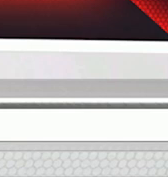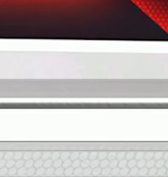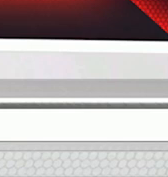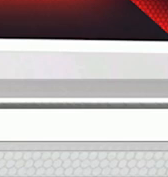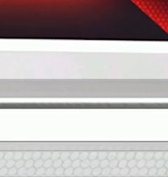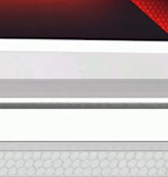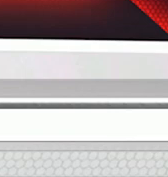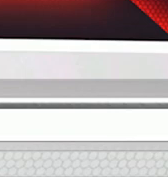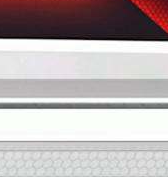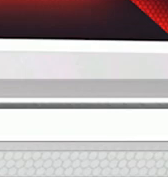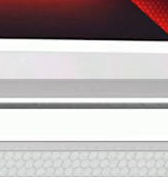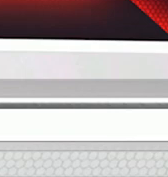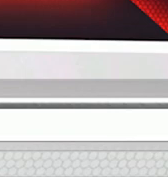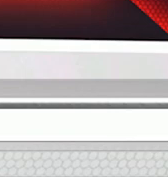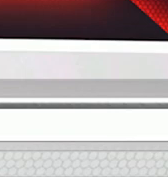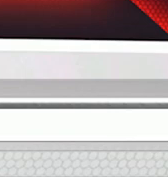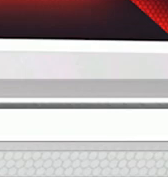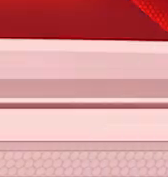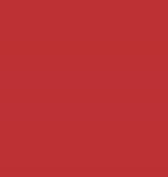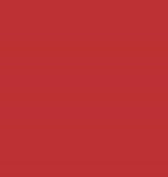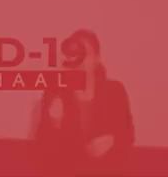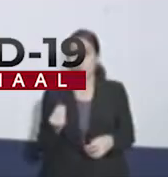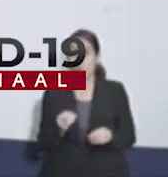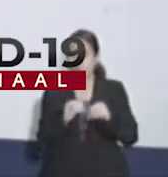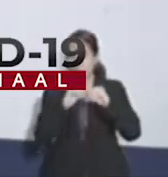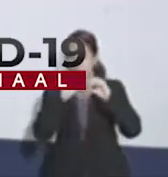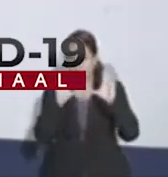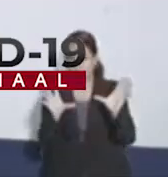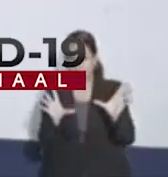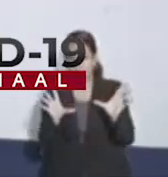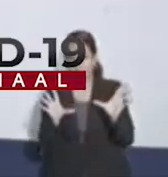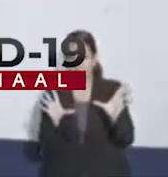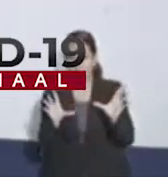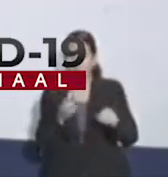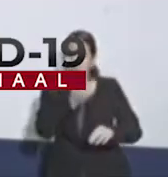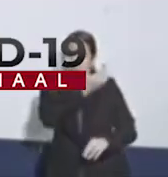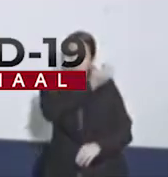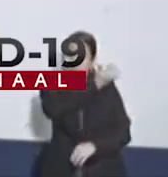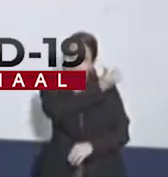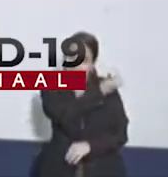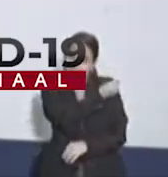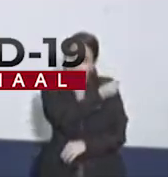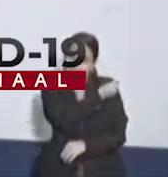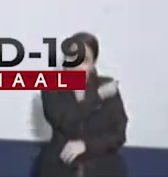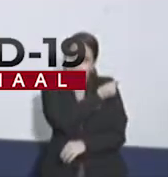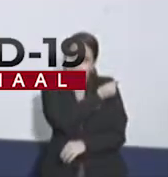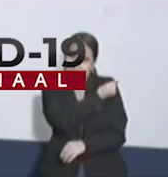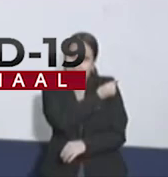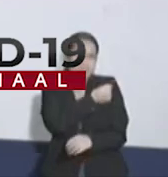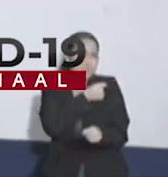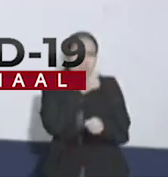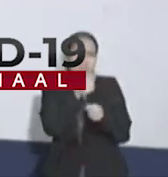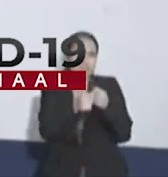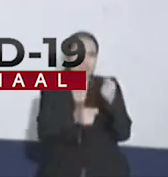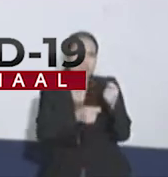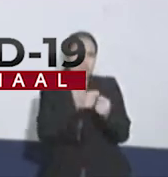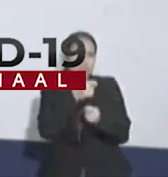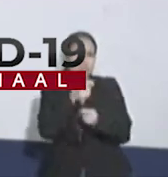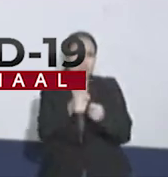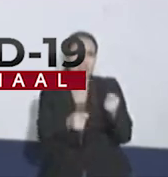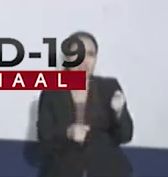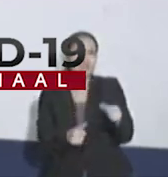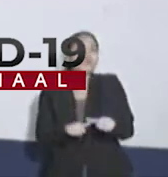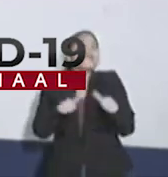care in vergelijking met de niet-gevaccineerden. Inderdaad, de vaccinatie misschien er niet voor zorgen dat we